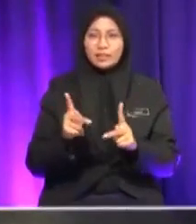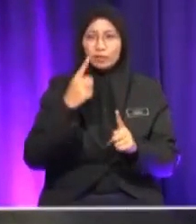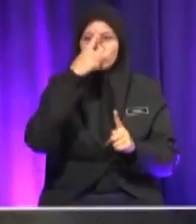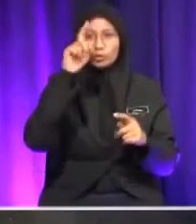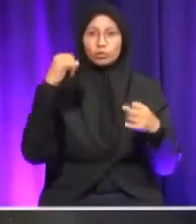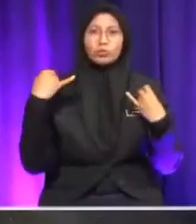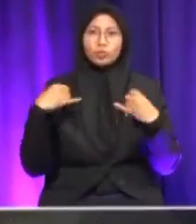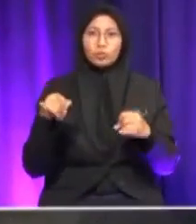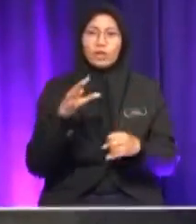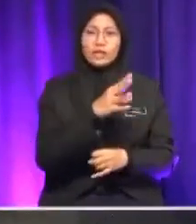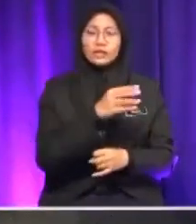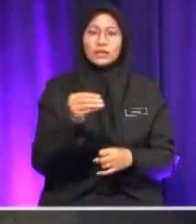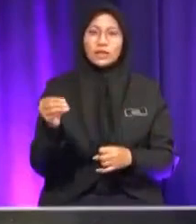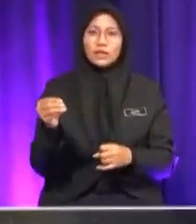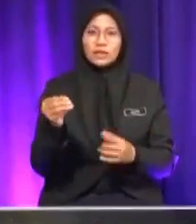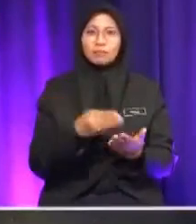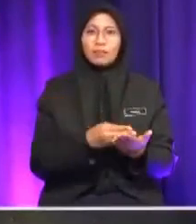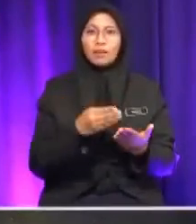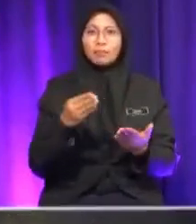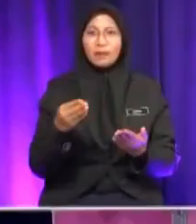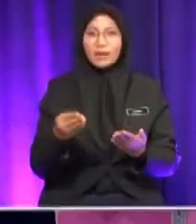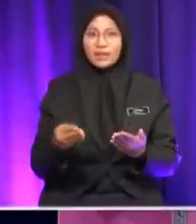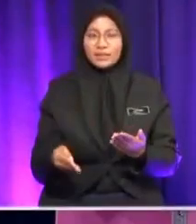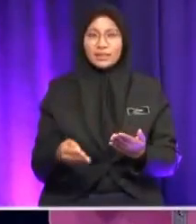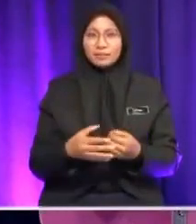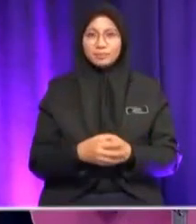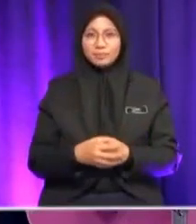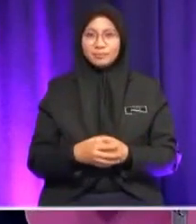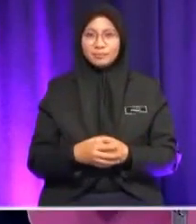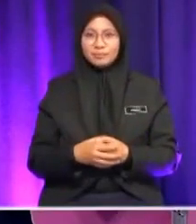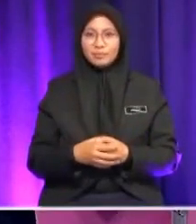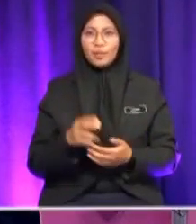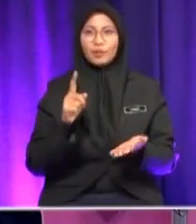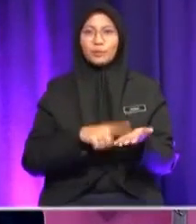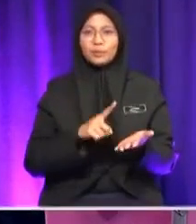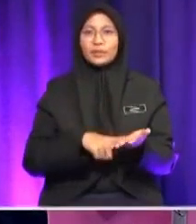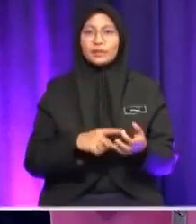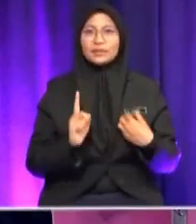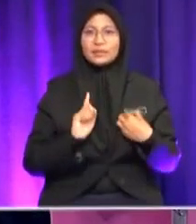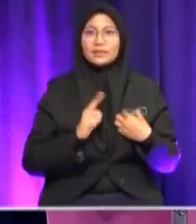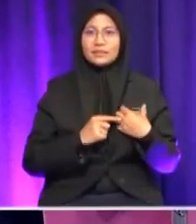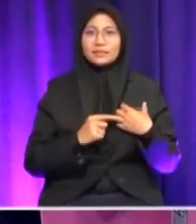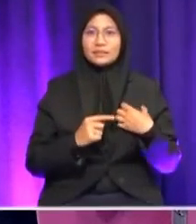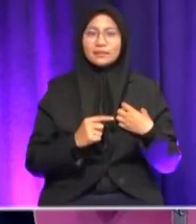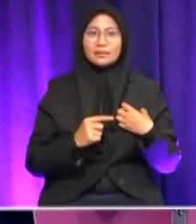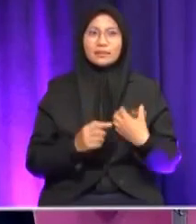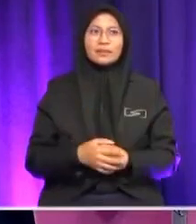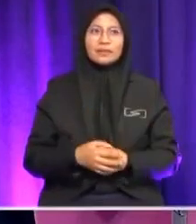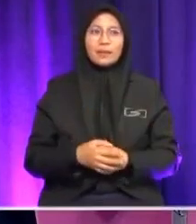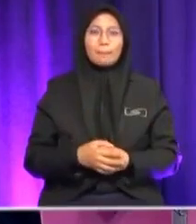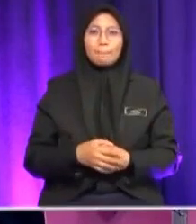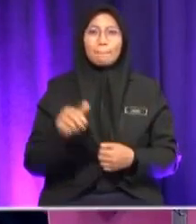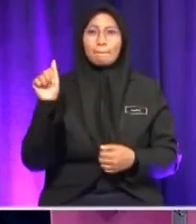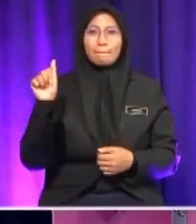oleh Pertika. Di sini dua perkara baru mungkin murid-murid belajar. Yang pertama, aset. Aset merujuk